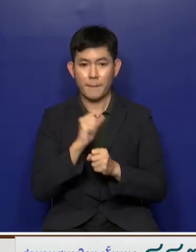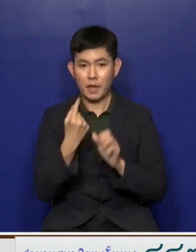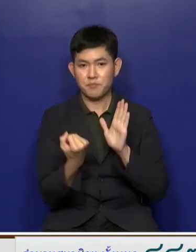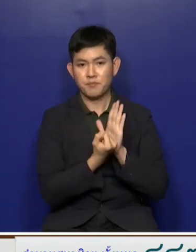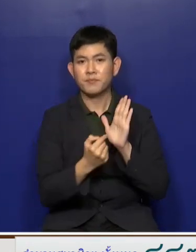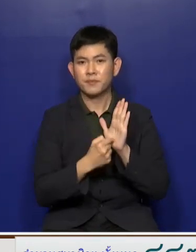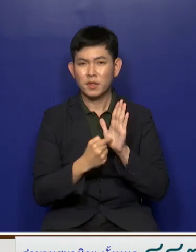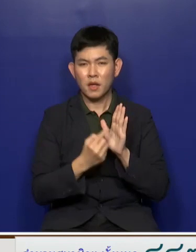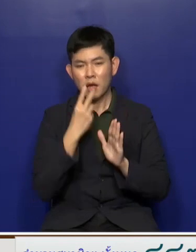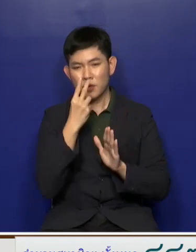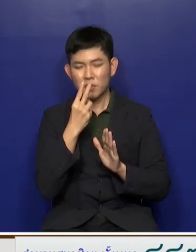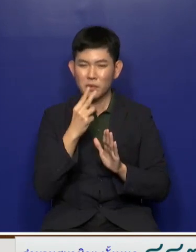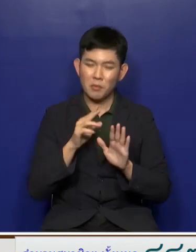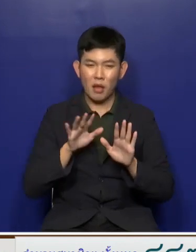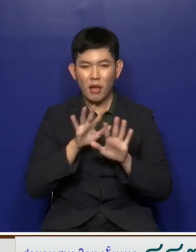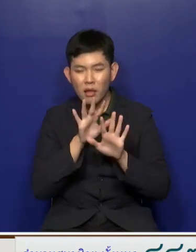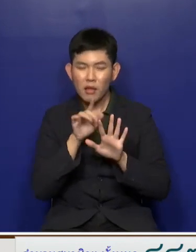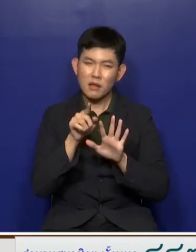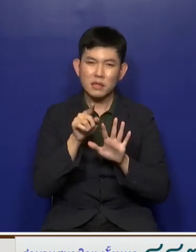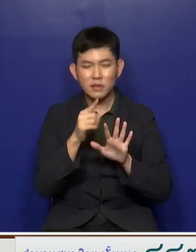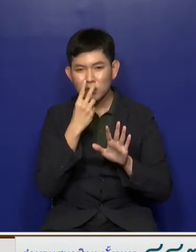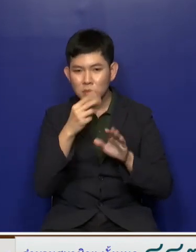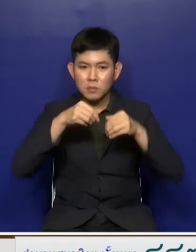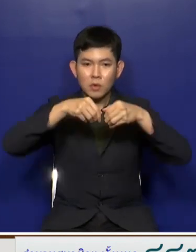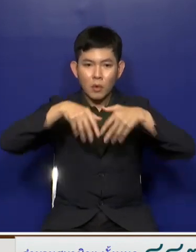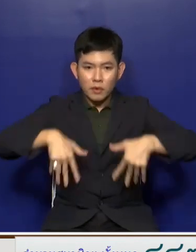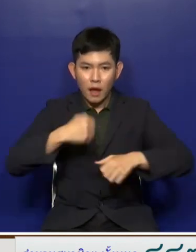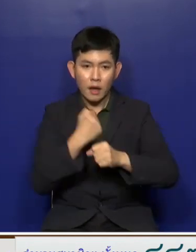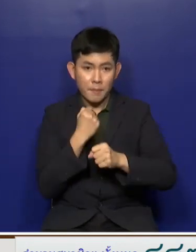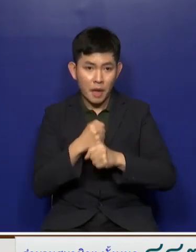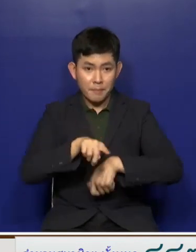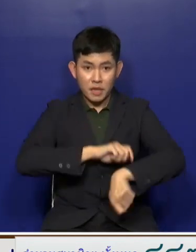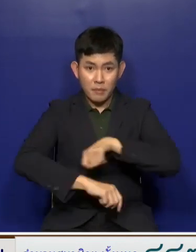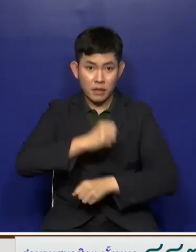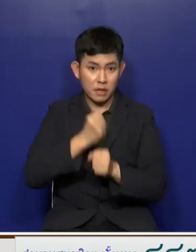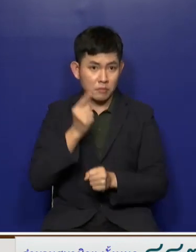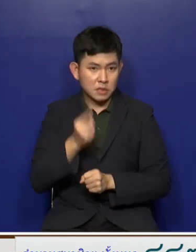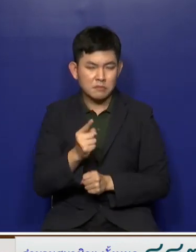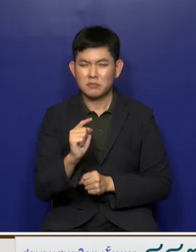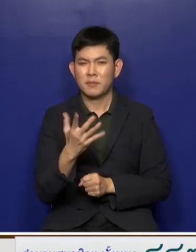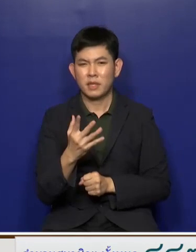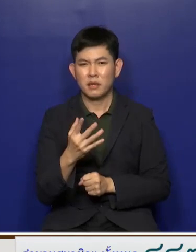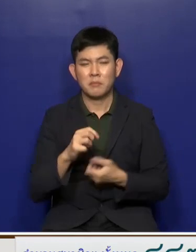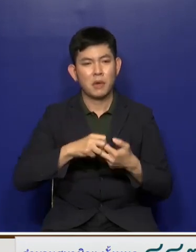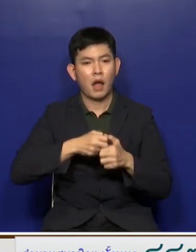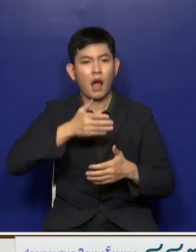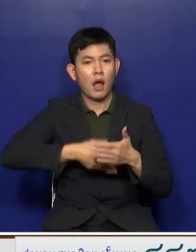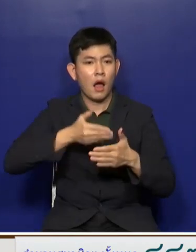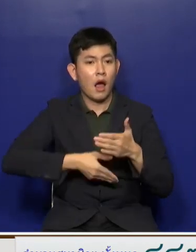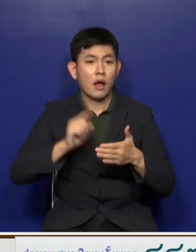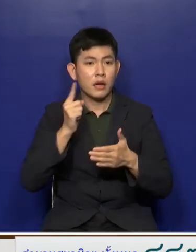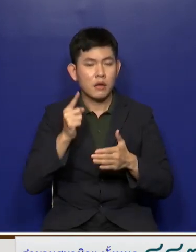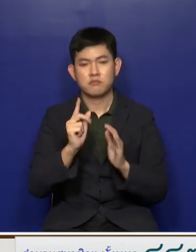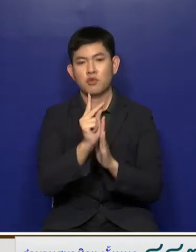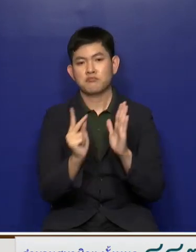มันก็กักกักหลักลันไม่ได้ลงไปสู่โครงสร้างในการปฏิบัติจริงๆและเป็นปัญหาอุปสรรคในเชิงกฎหมายและเชิงบริหารด้ว